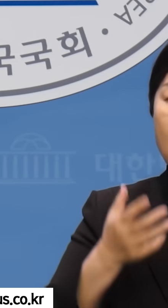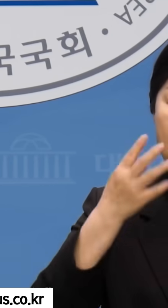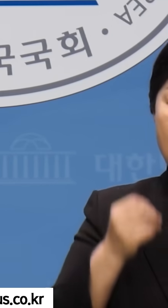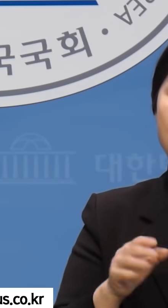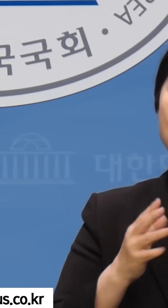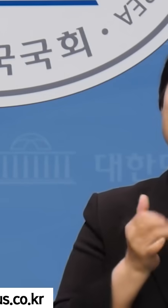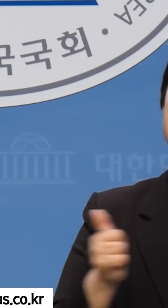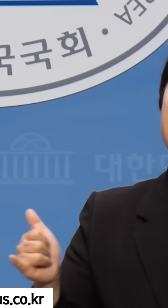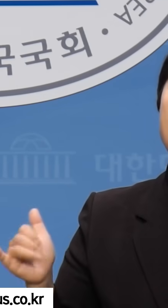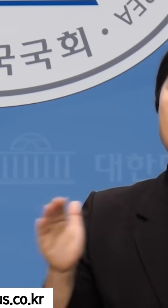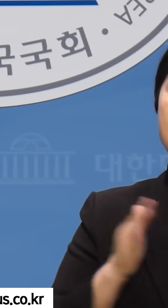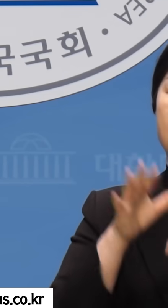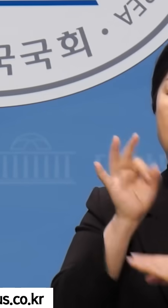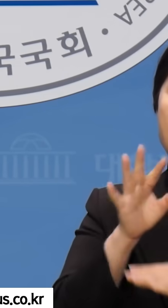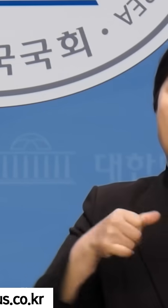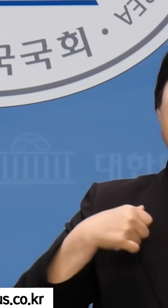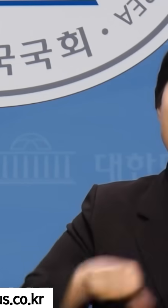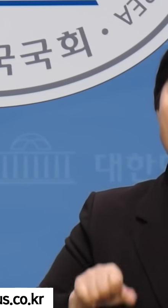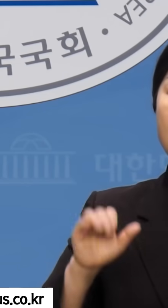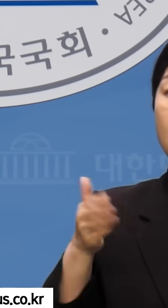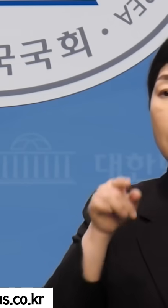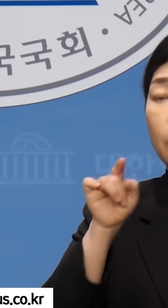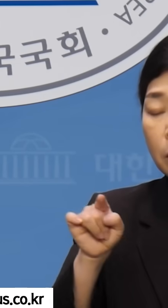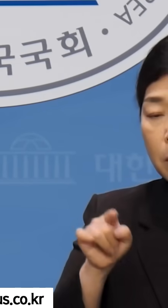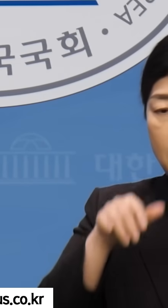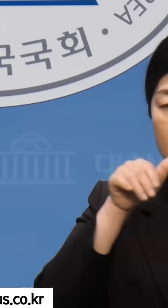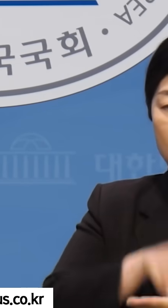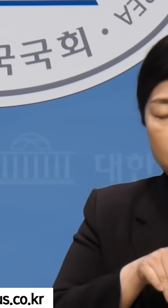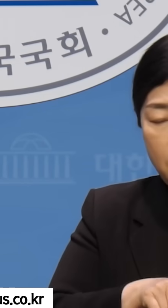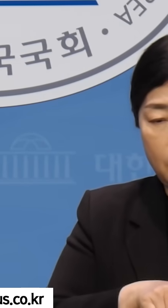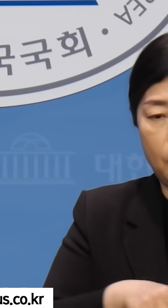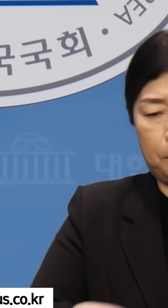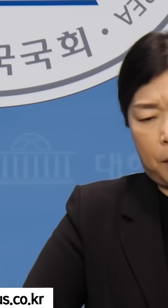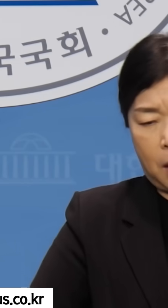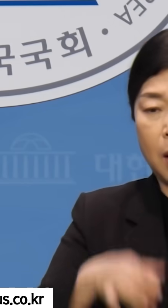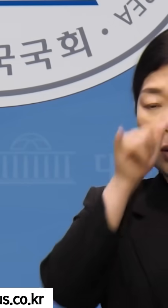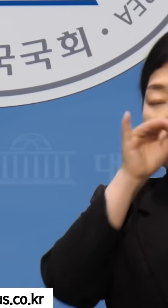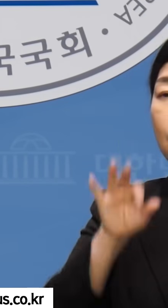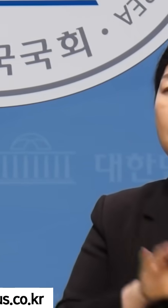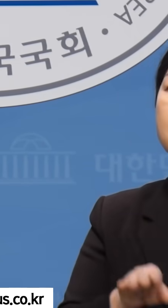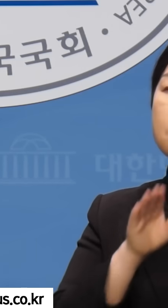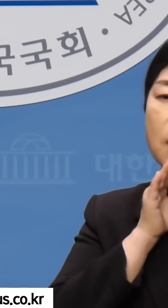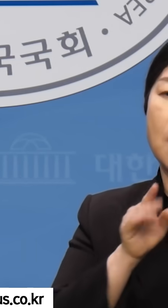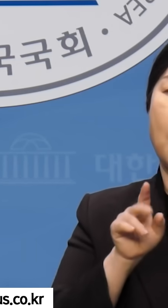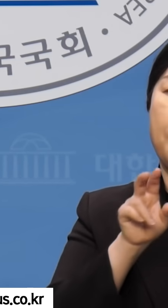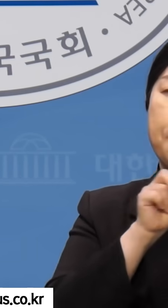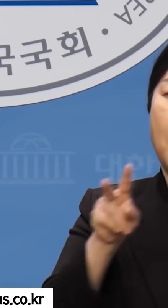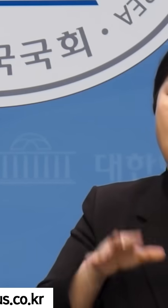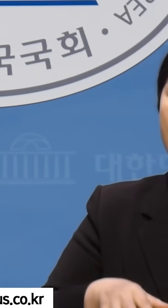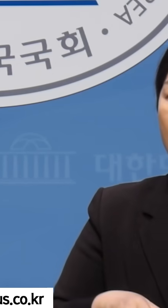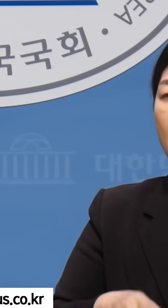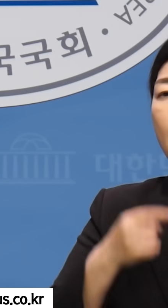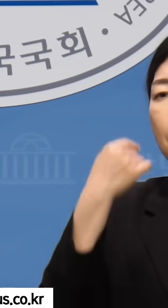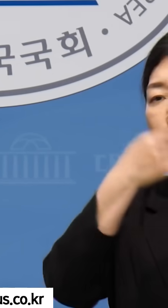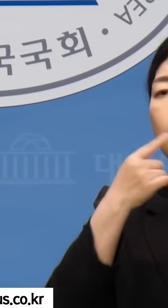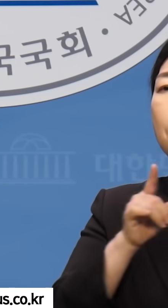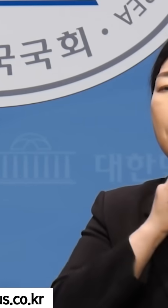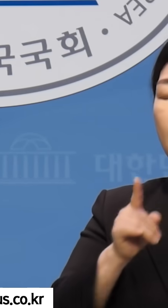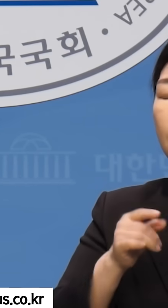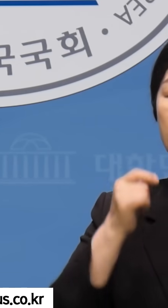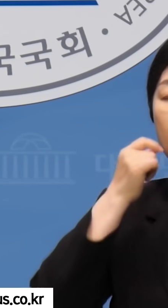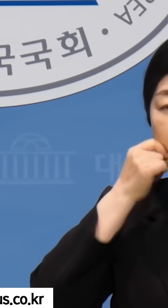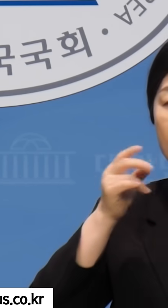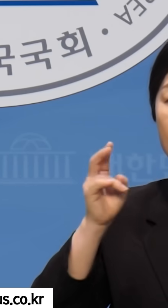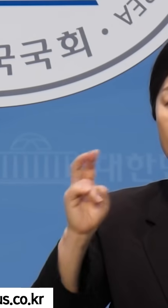마련의 꿈을 좌절시켰다는 점에 대해 일말의 후회와 반성을 하고 있다면 차마 대파 가격을 운운할 수는 없었을